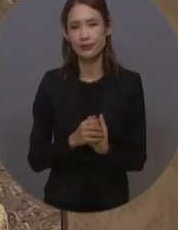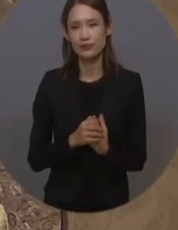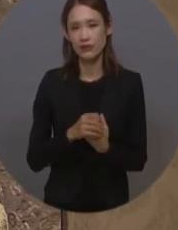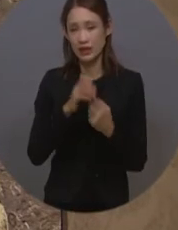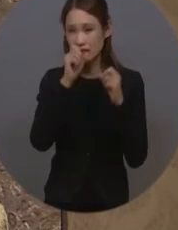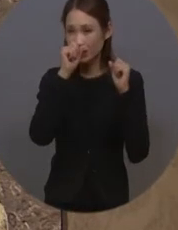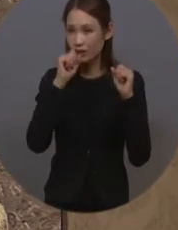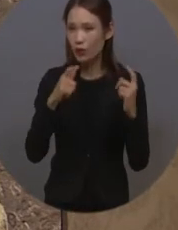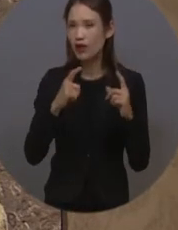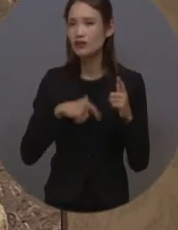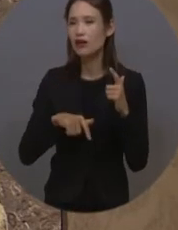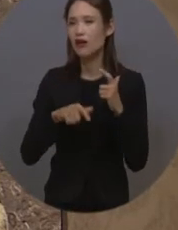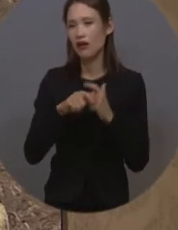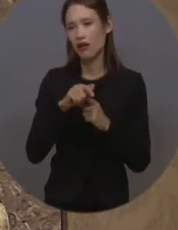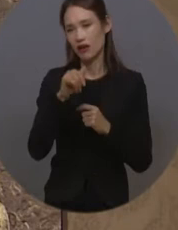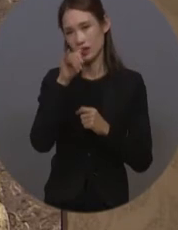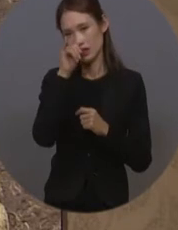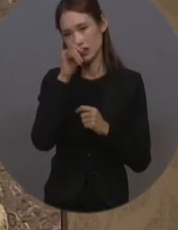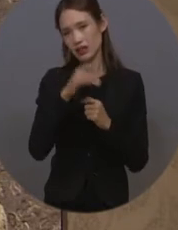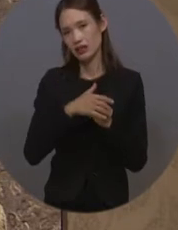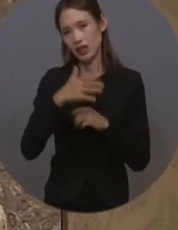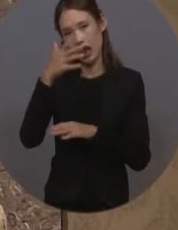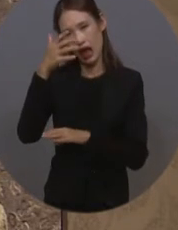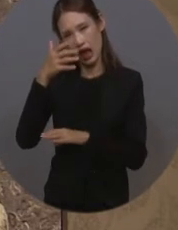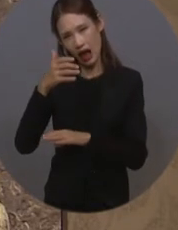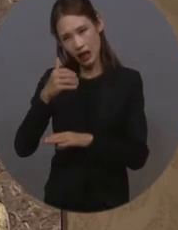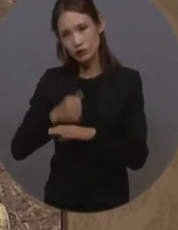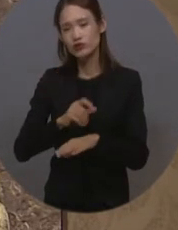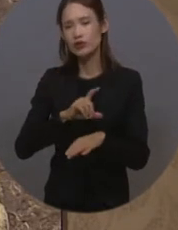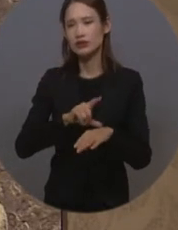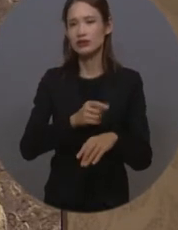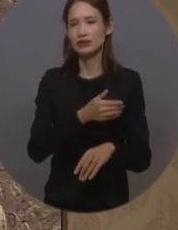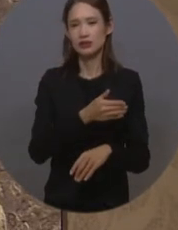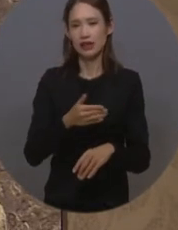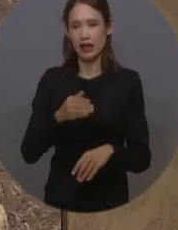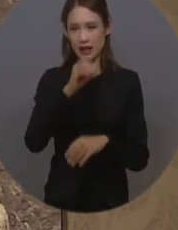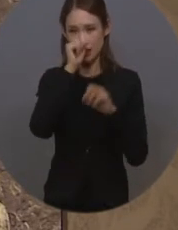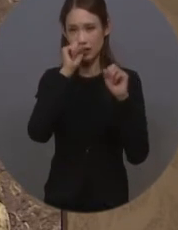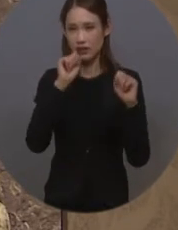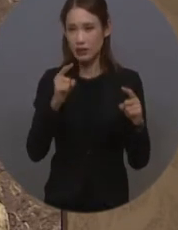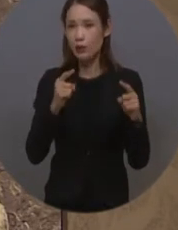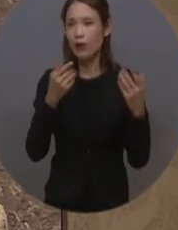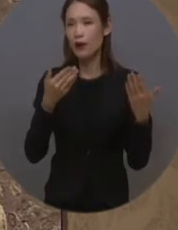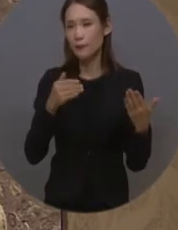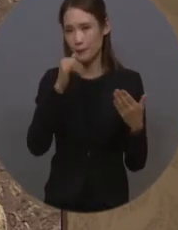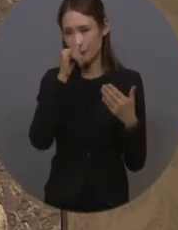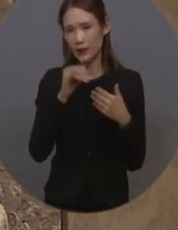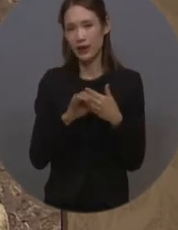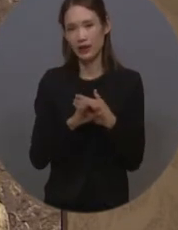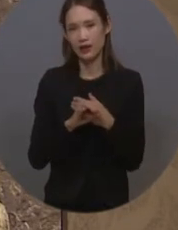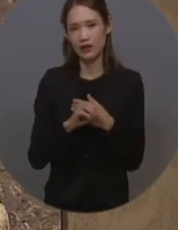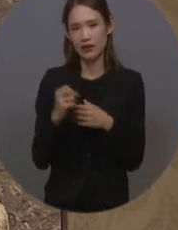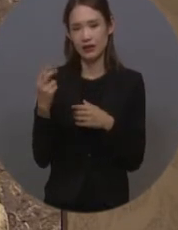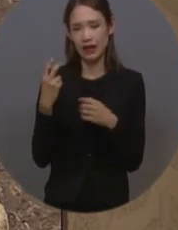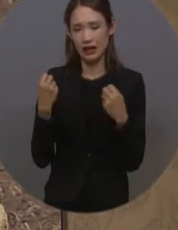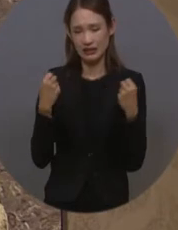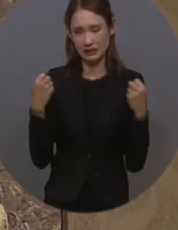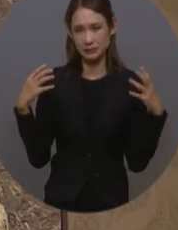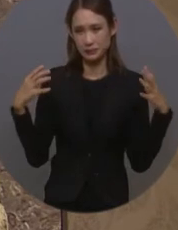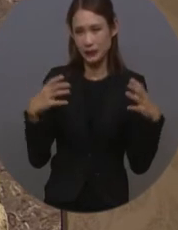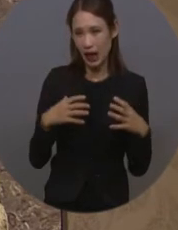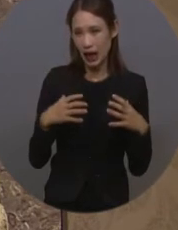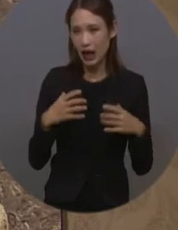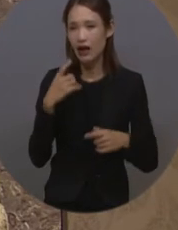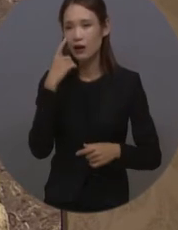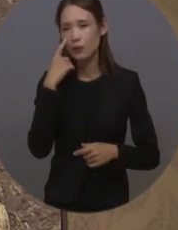기회가 더 좋아지고 또 우리가 또 세월이 또 우리에게 기회를 준다면 네. 다 같이 뭉쳐서 해보자